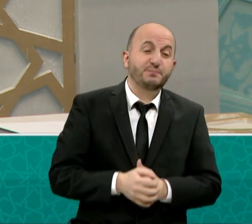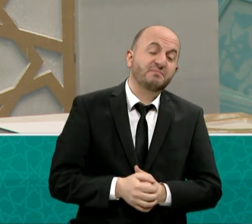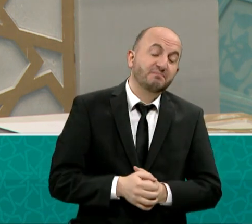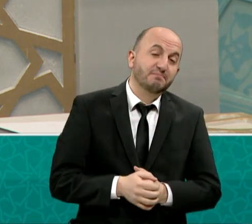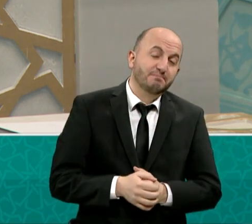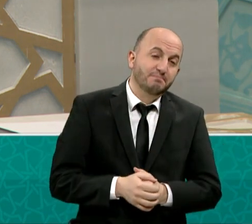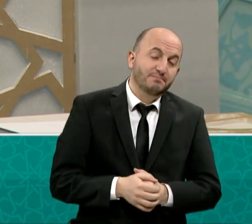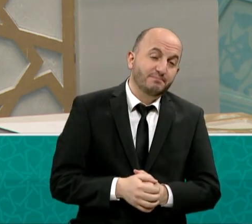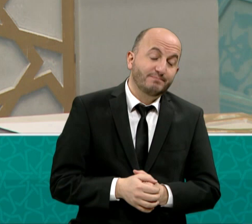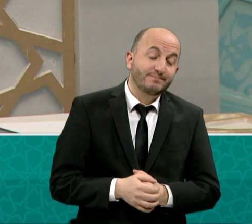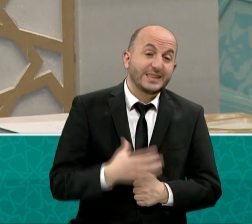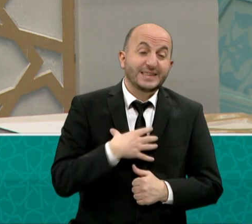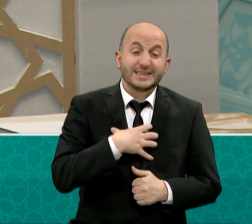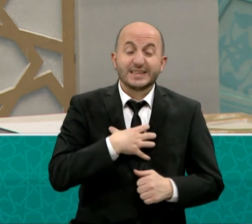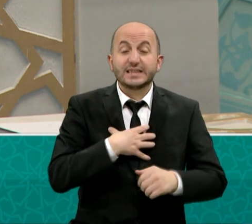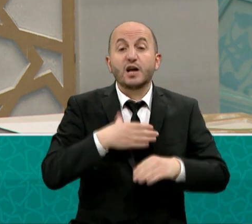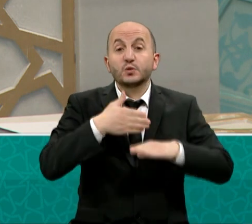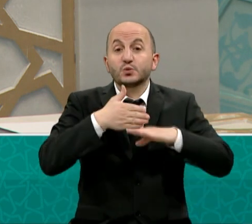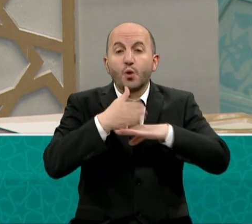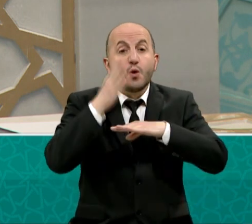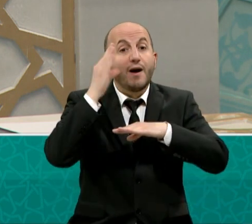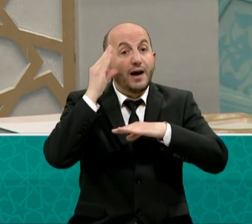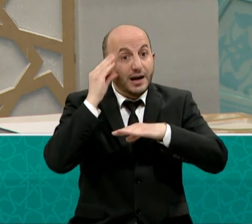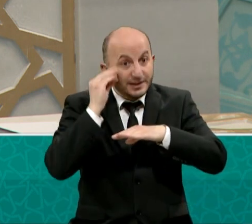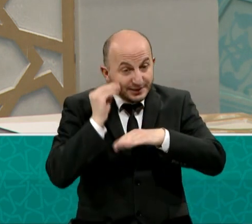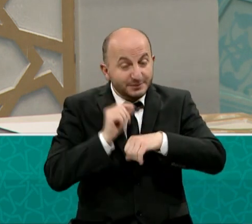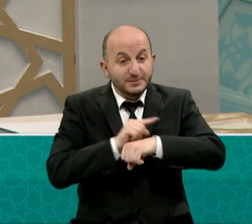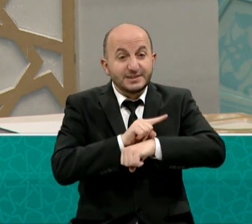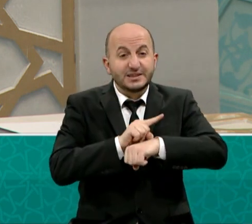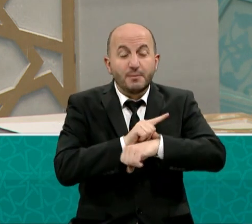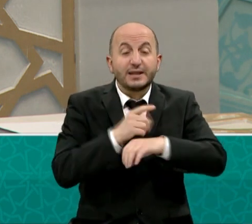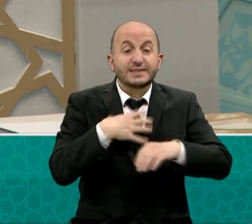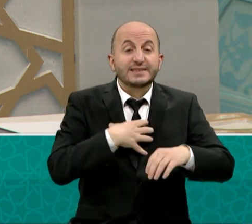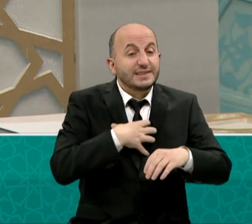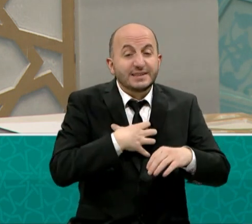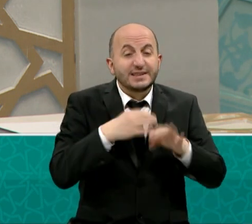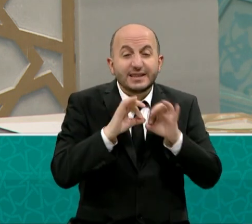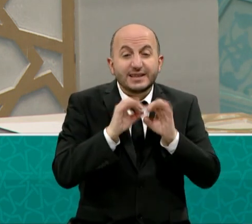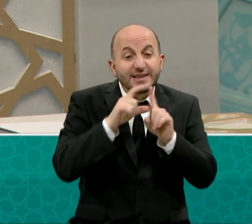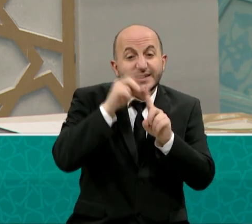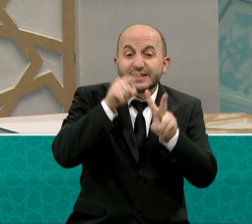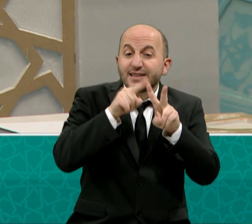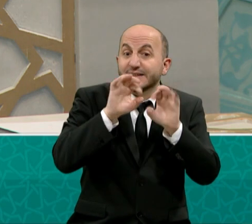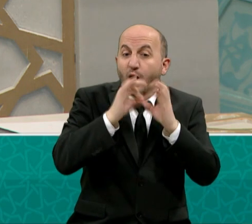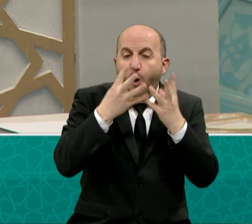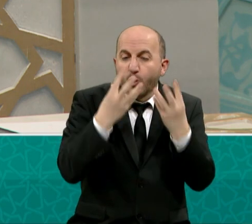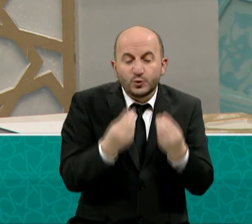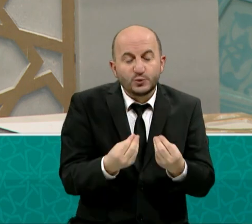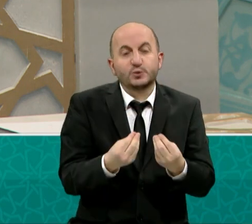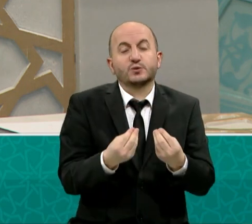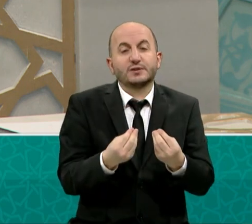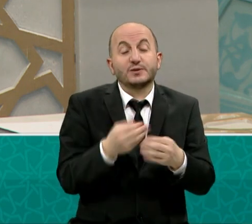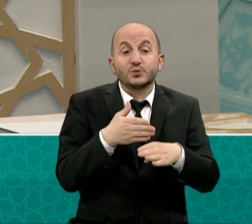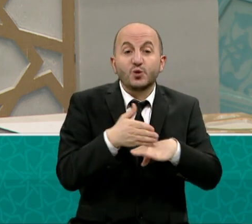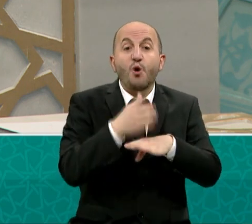var. Dini doğru anladığımız takdirde dinin ne olduğunu, dindarlığın nasıl olduğunu